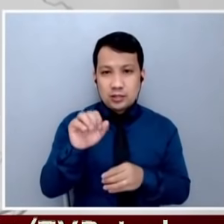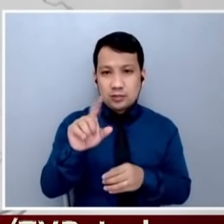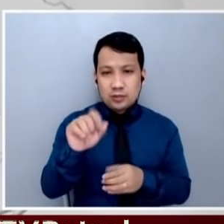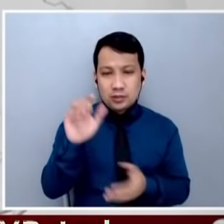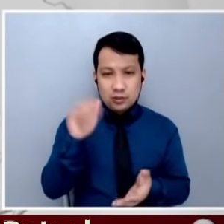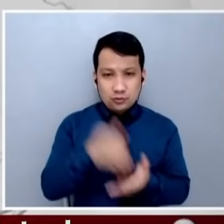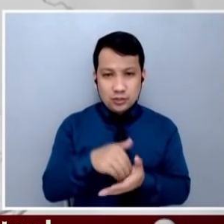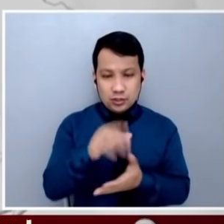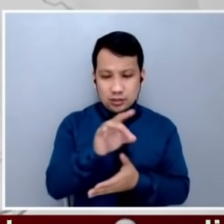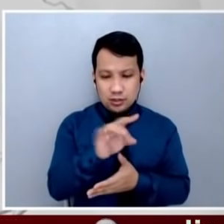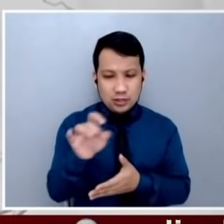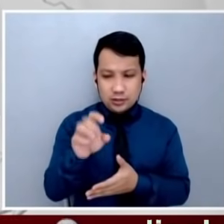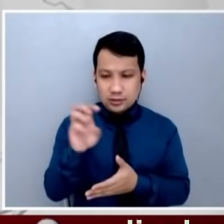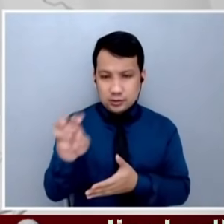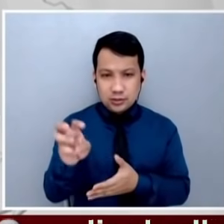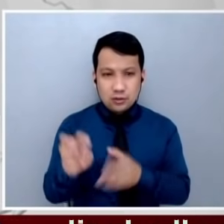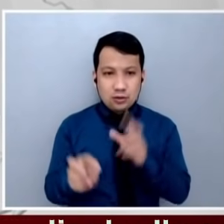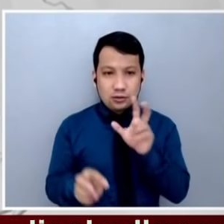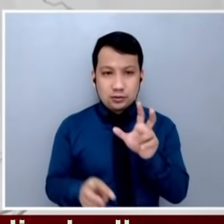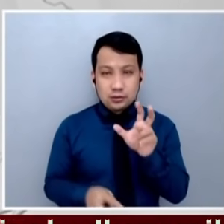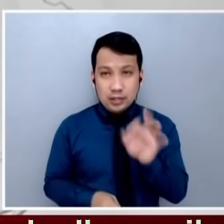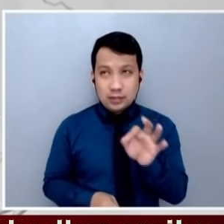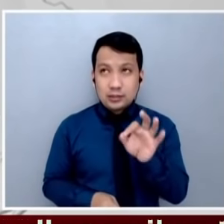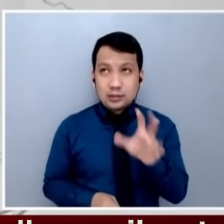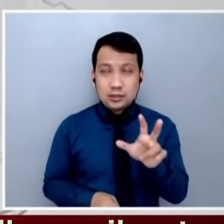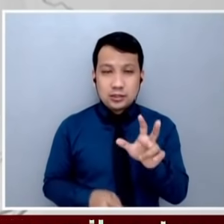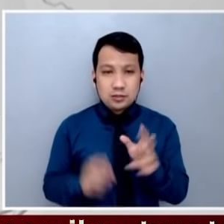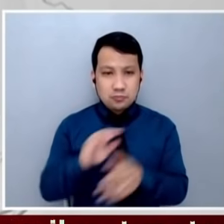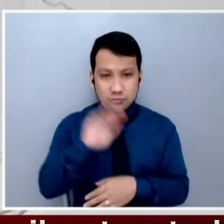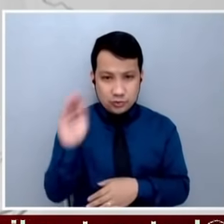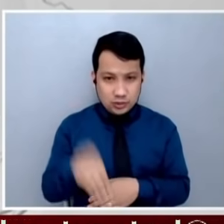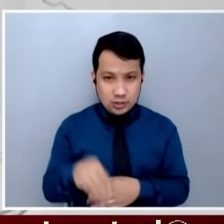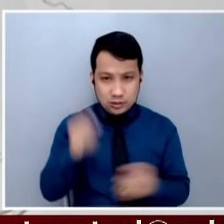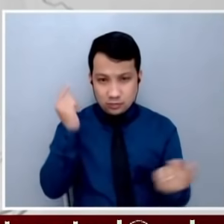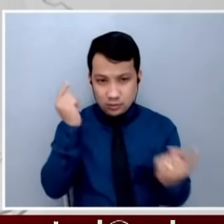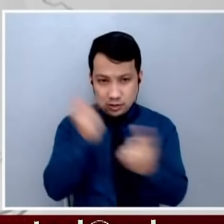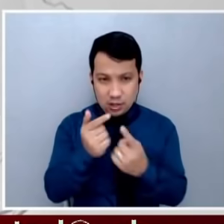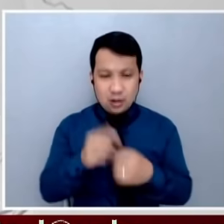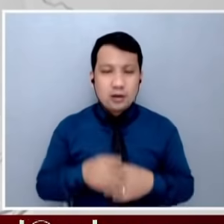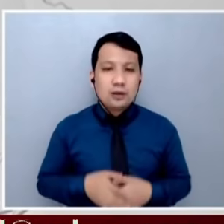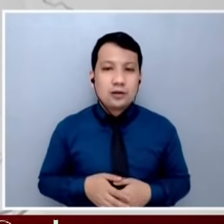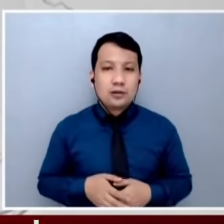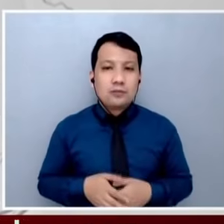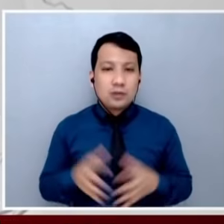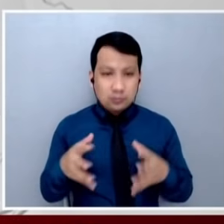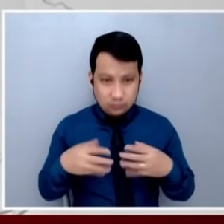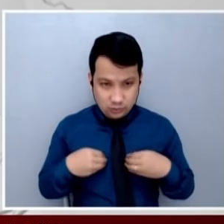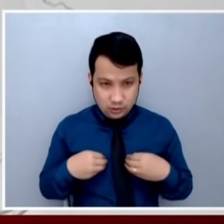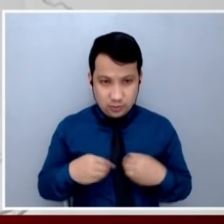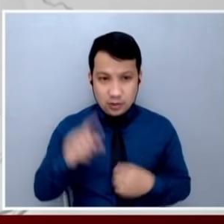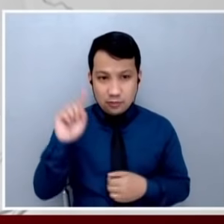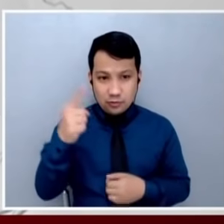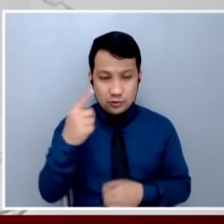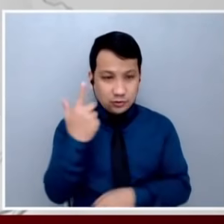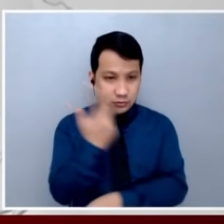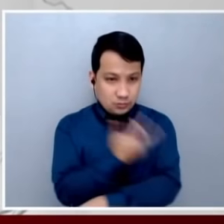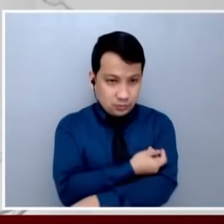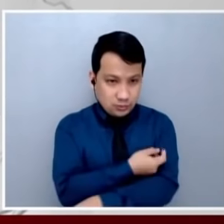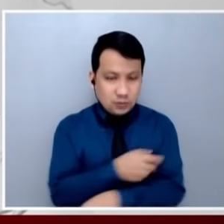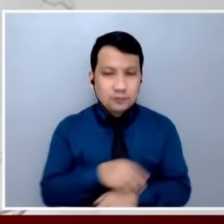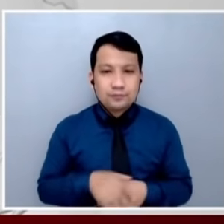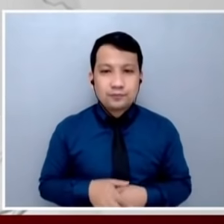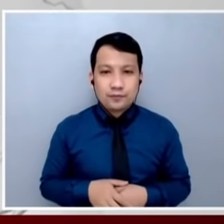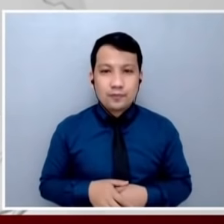11,806 o higit 93% na ng kanilang eligible target population ang nakatanggap na ng first dose ng bakuna, habang